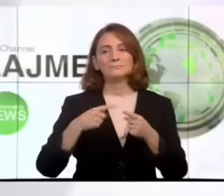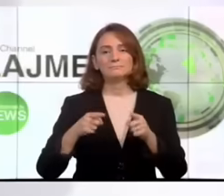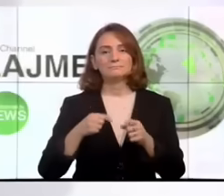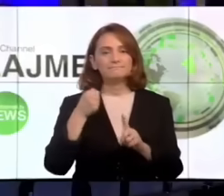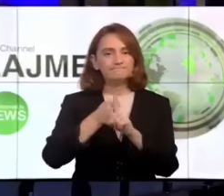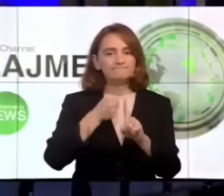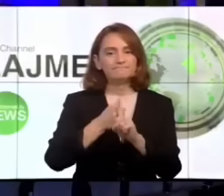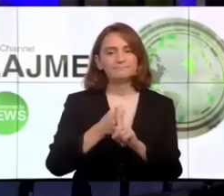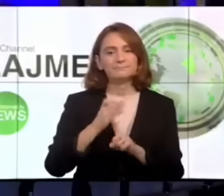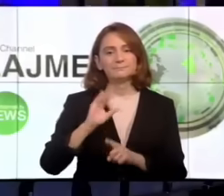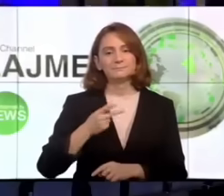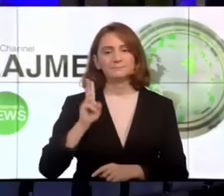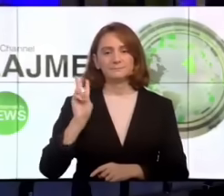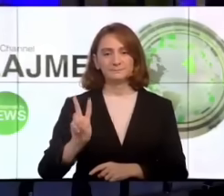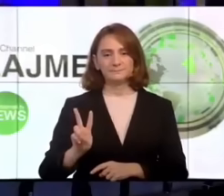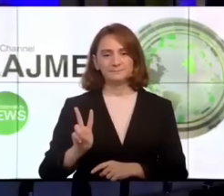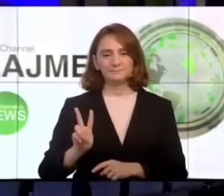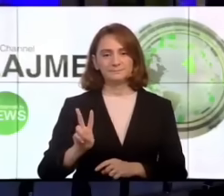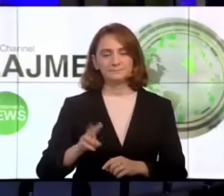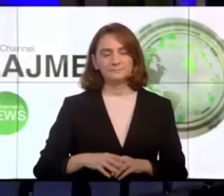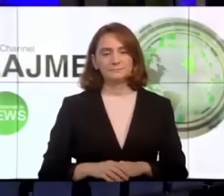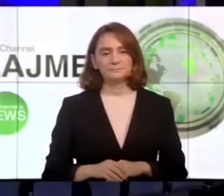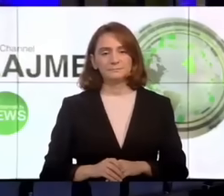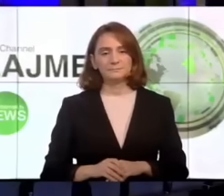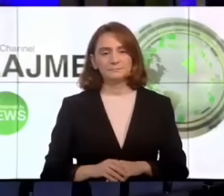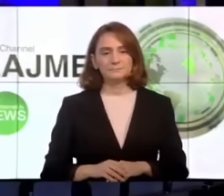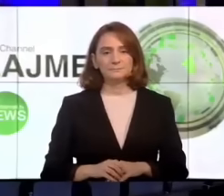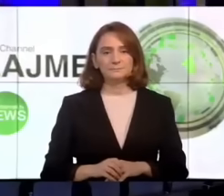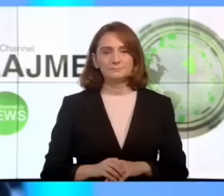angazhohen për lirinë dhe të drejtat e njeriut.